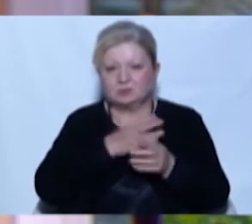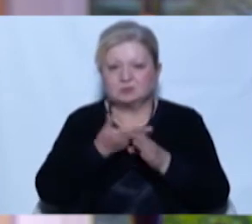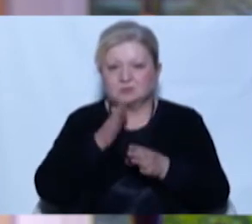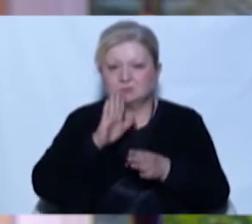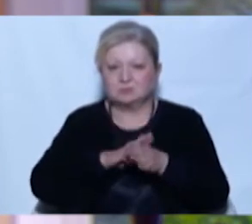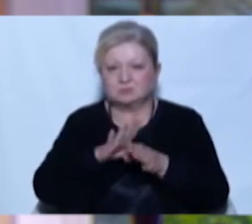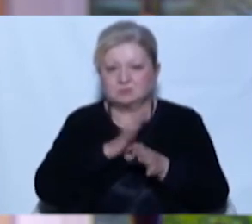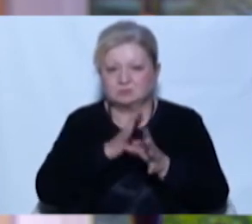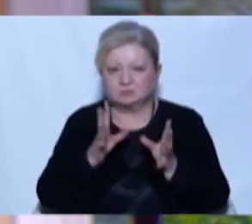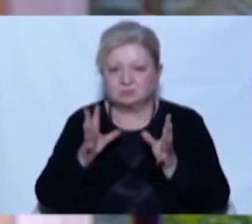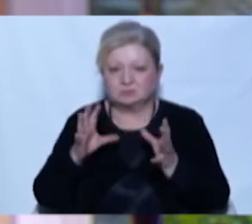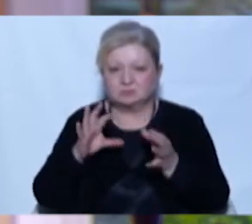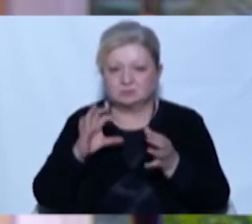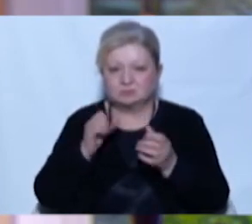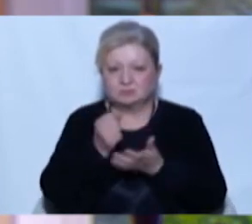იუგოსლავიის შენარჩუნებისათვის